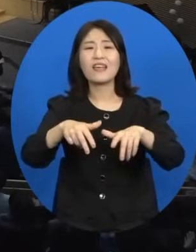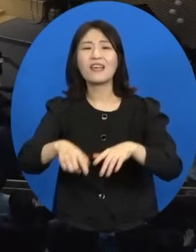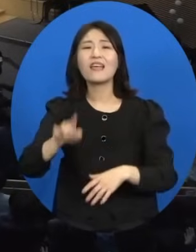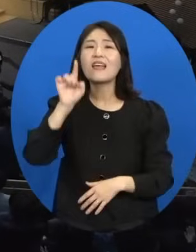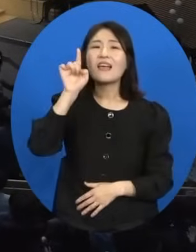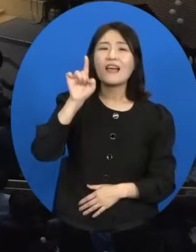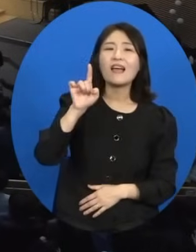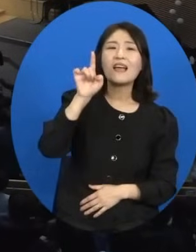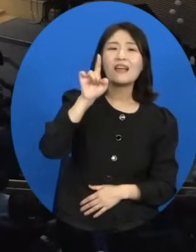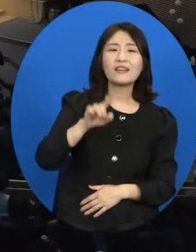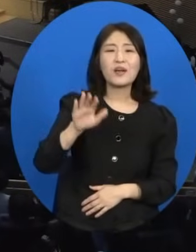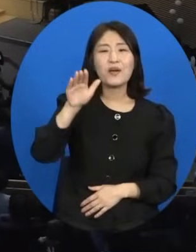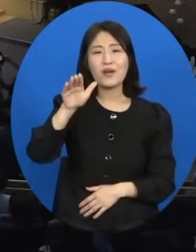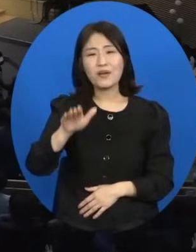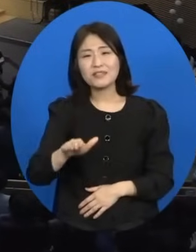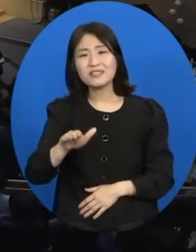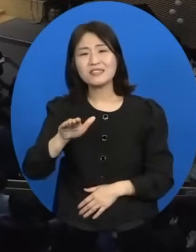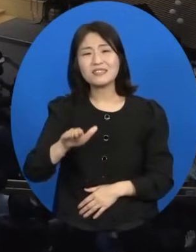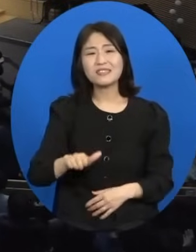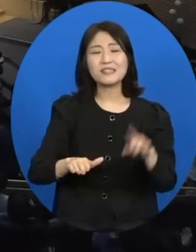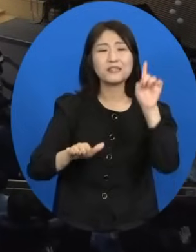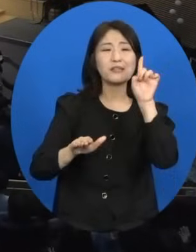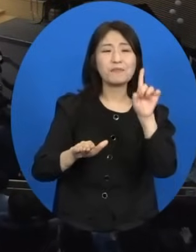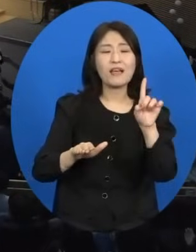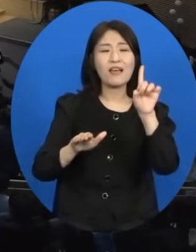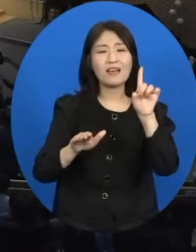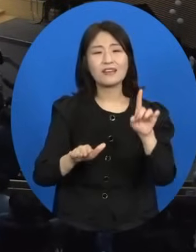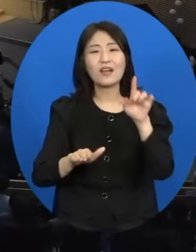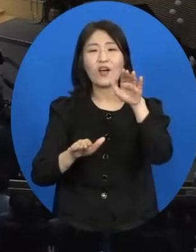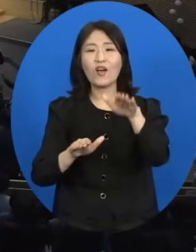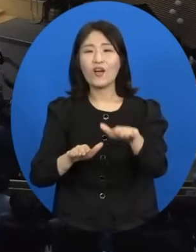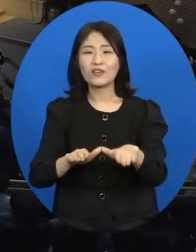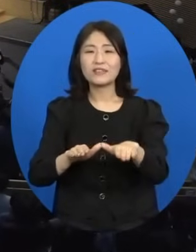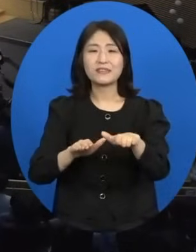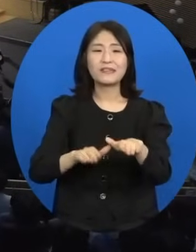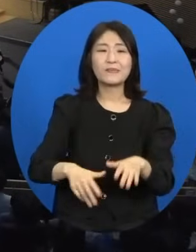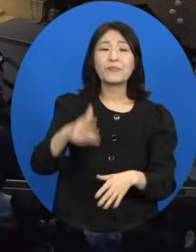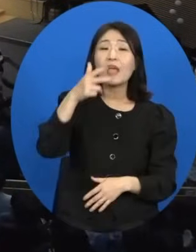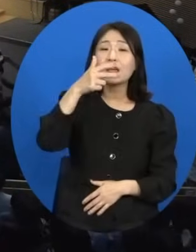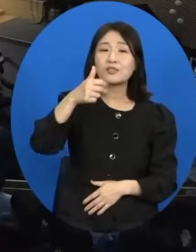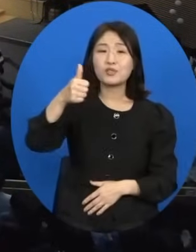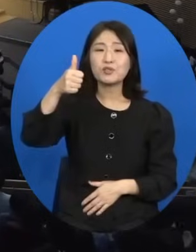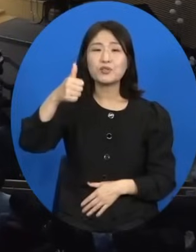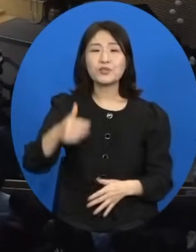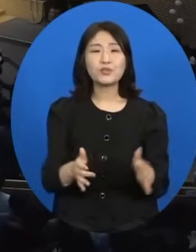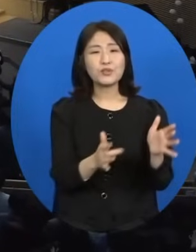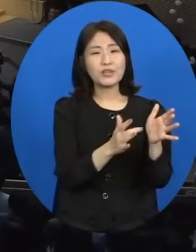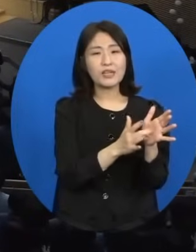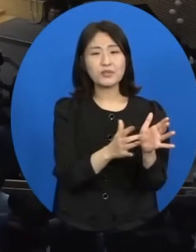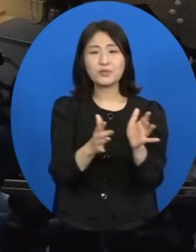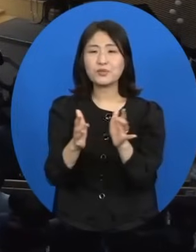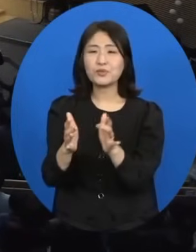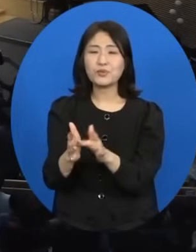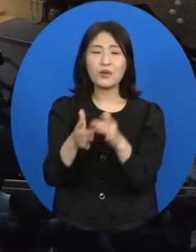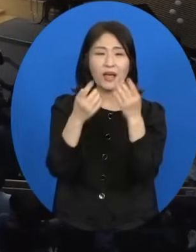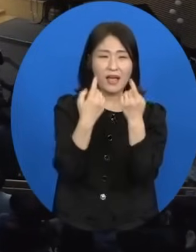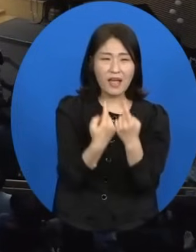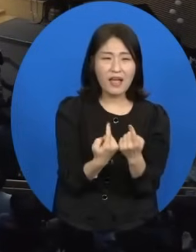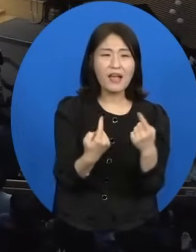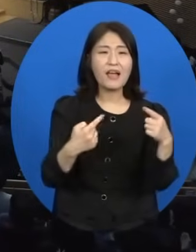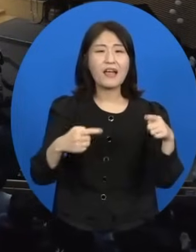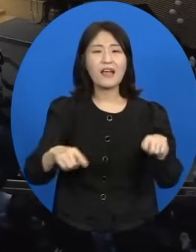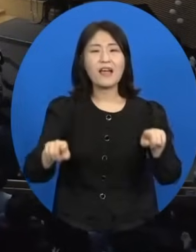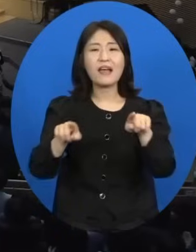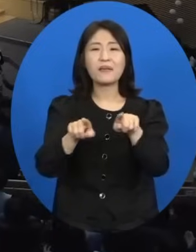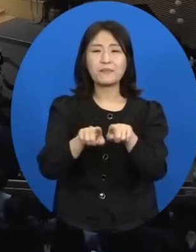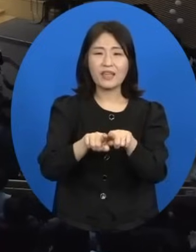주원네 한걸은 한거는 주 예수와